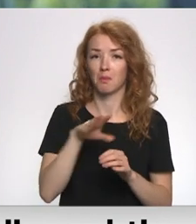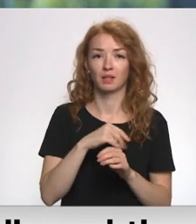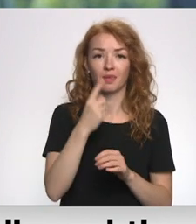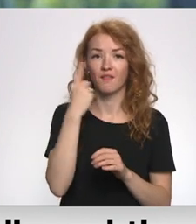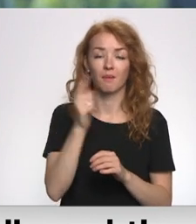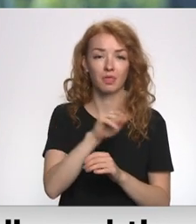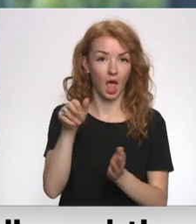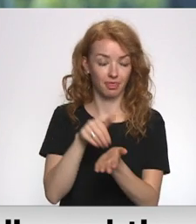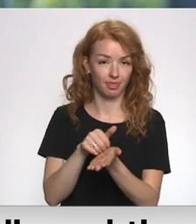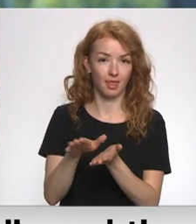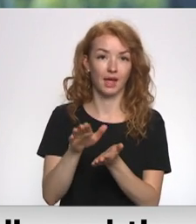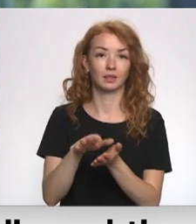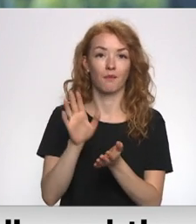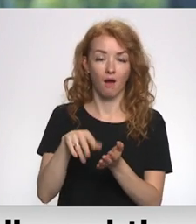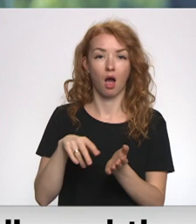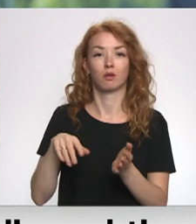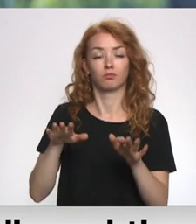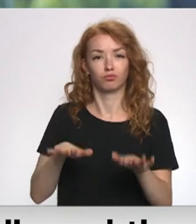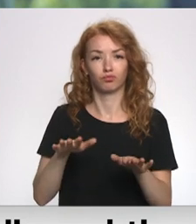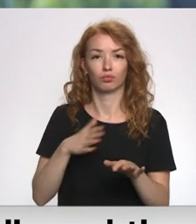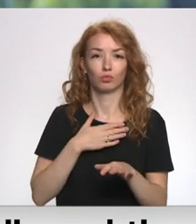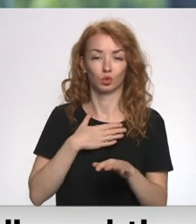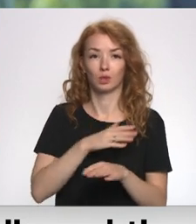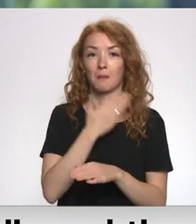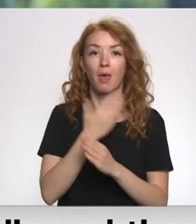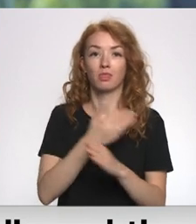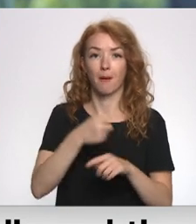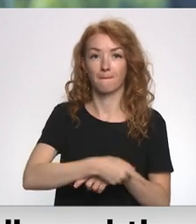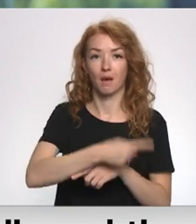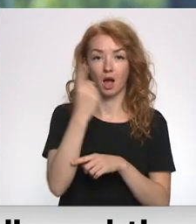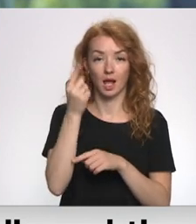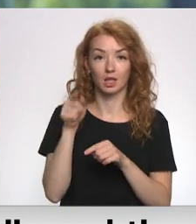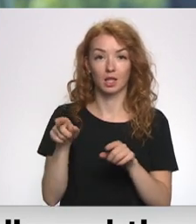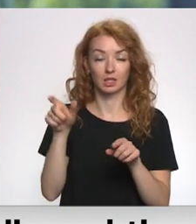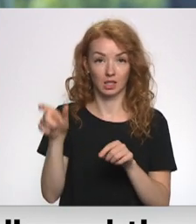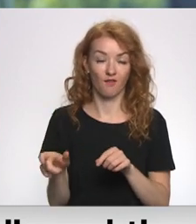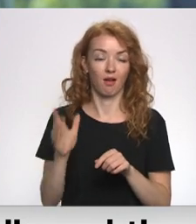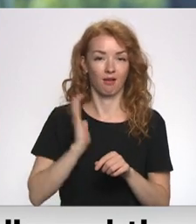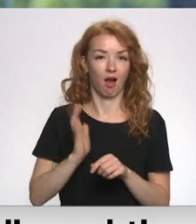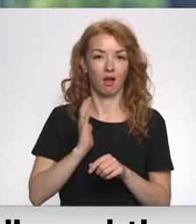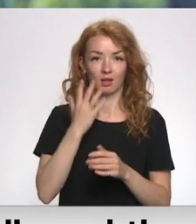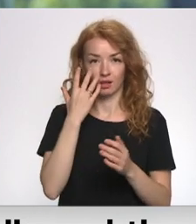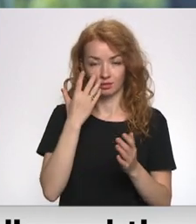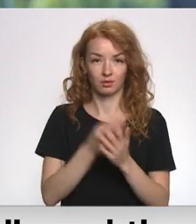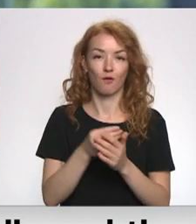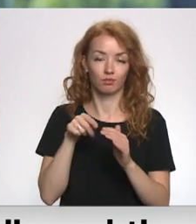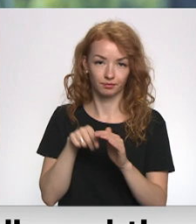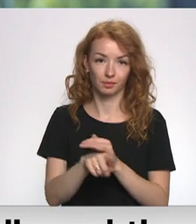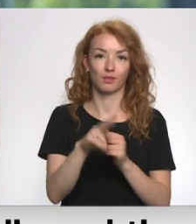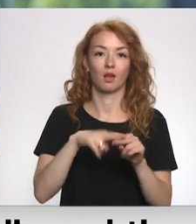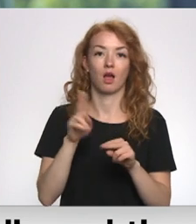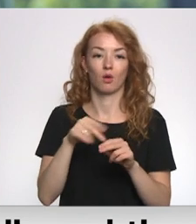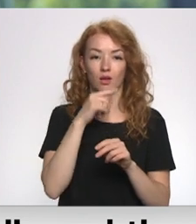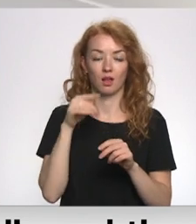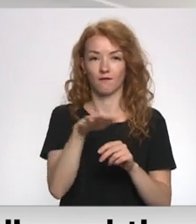pieņemsim pavadīt mūsu teritoriju līdz pēdējai mūsu barjerai, kur tā paši cilvēki robežu šķērsotāji gaida savu likteni, lai viņu atļautu iecelt